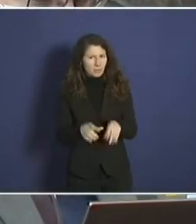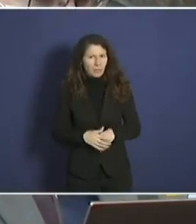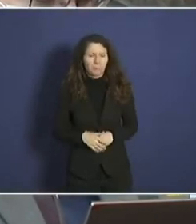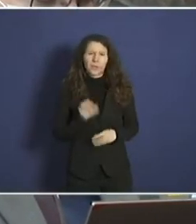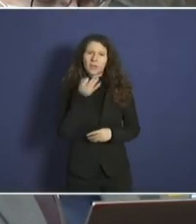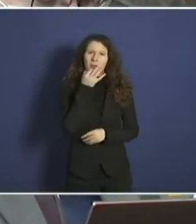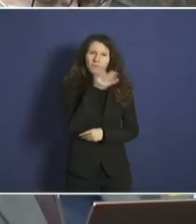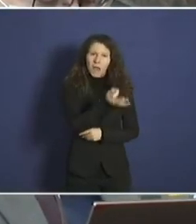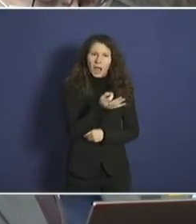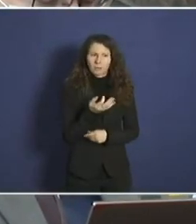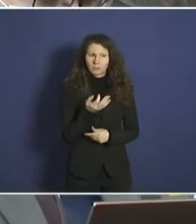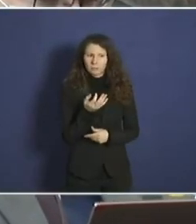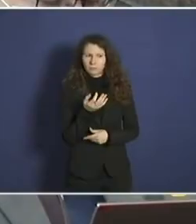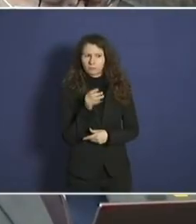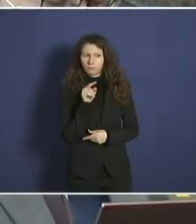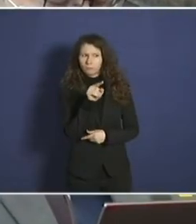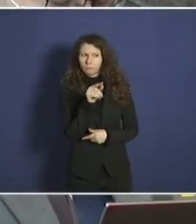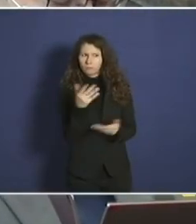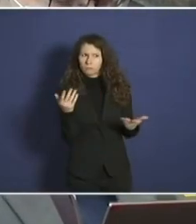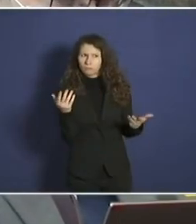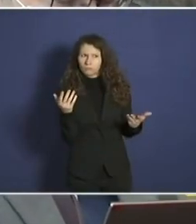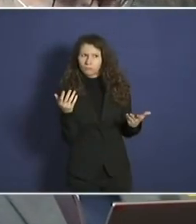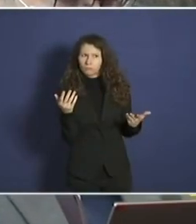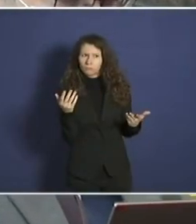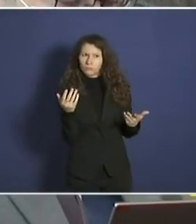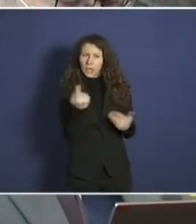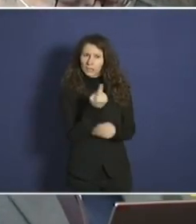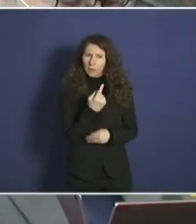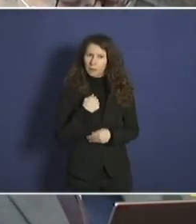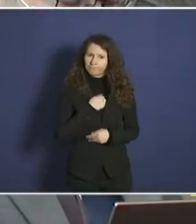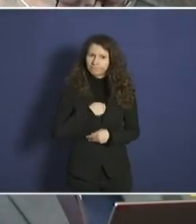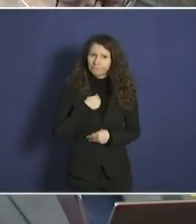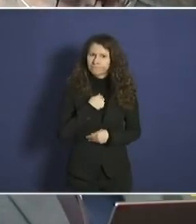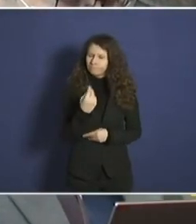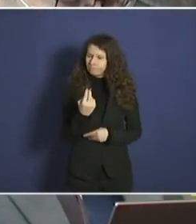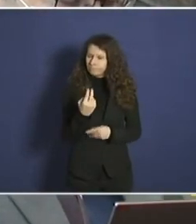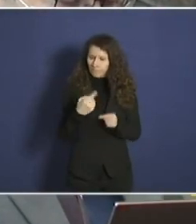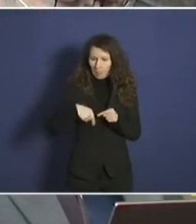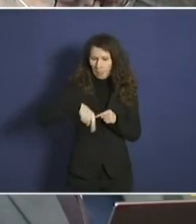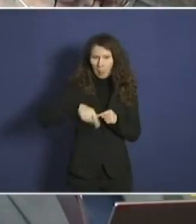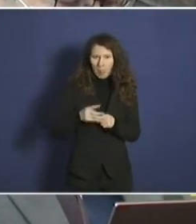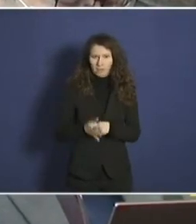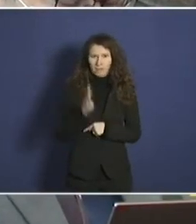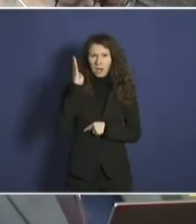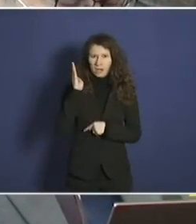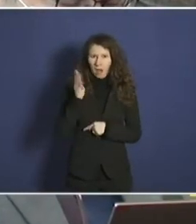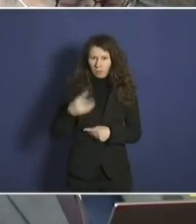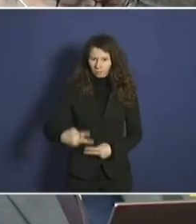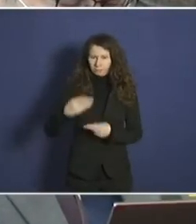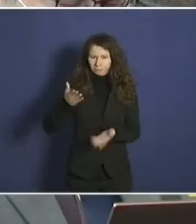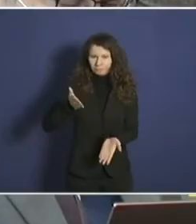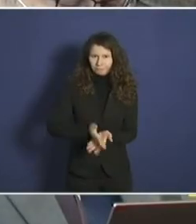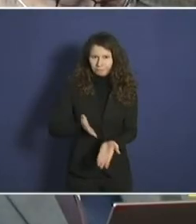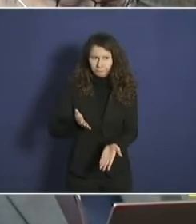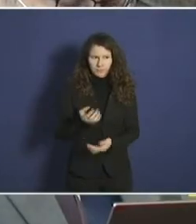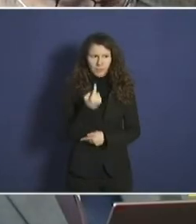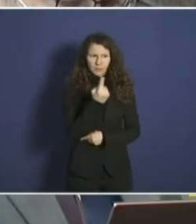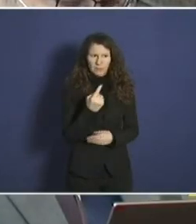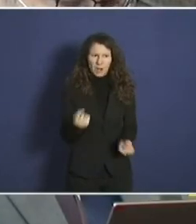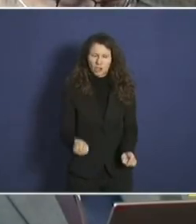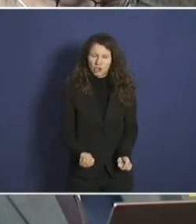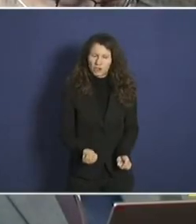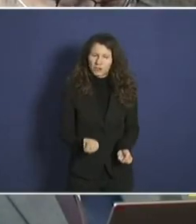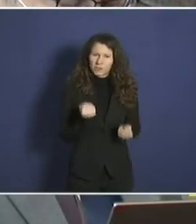es bedauern, dass diese 4 Jahre, diese jetzt hinter Ihnen auch bald liegen, und zu denen Sie sich ja auch nur sehr schwer durchgerungen haben, nochmal